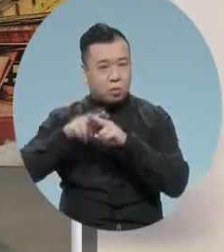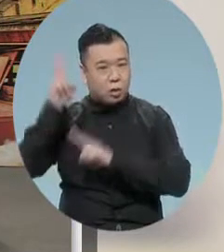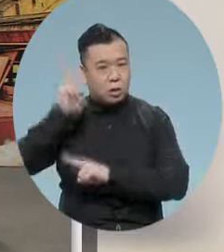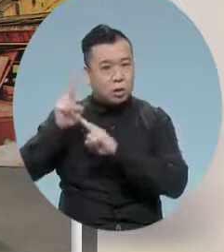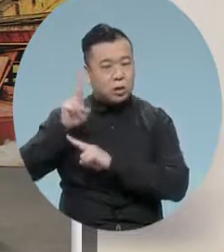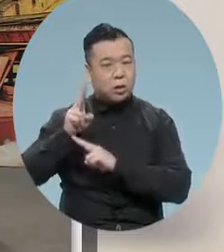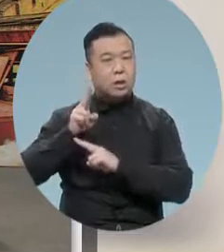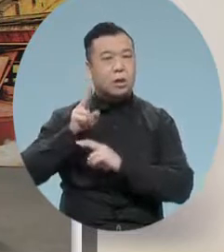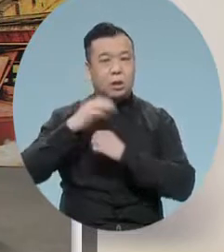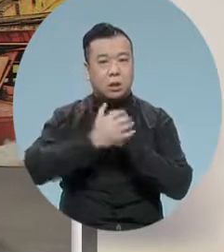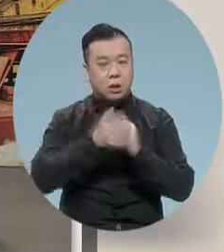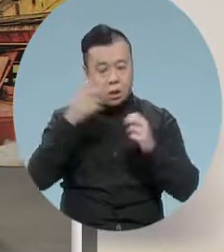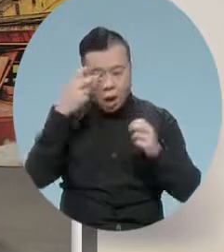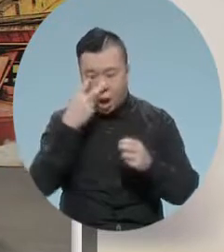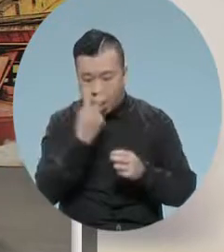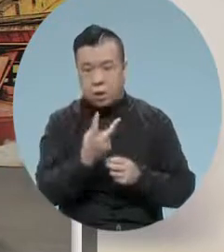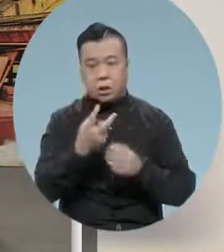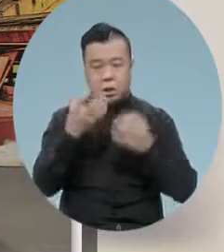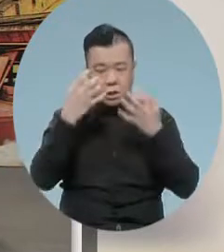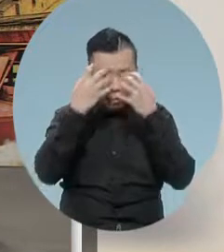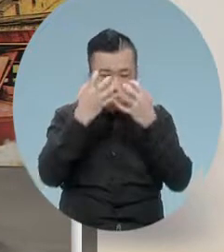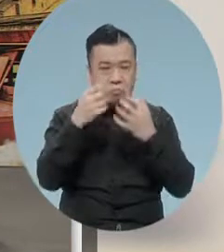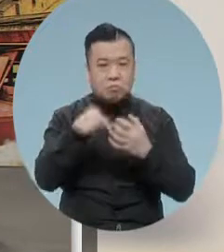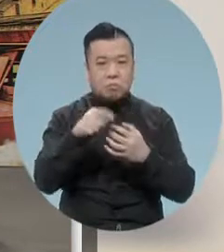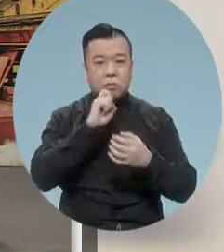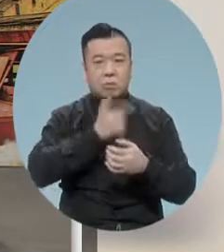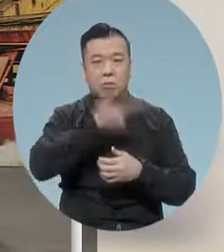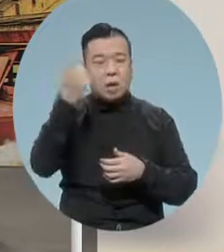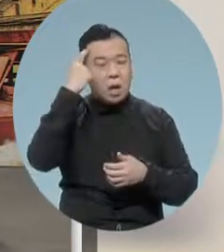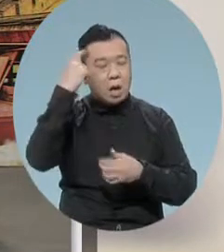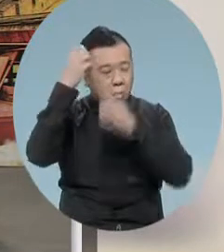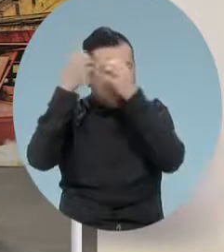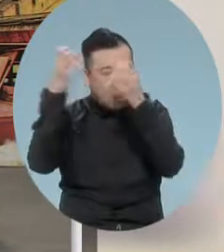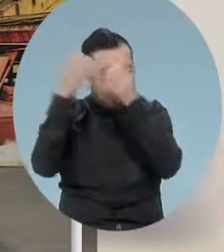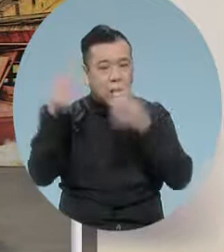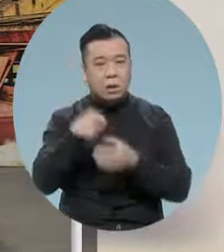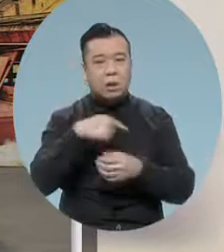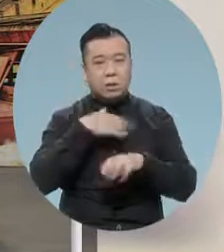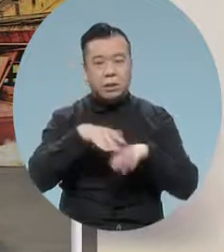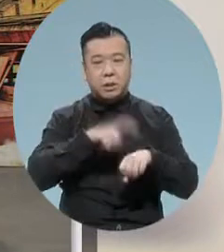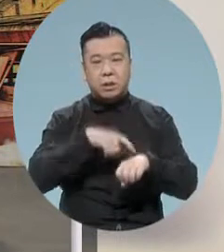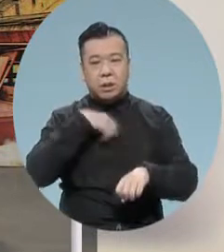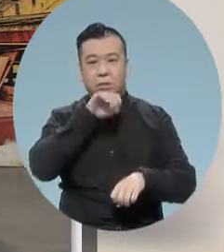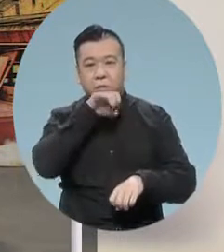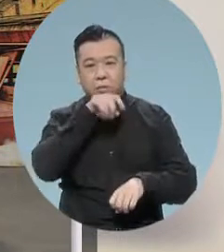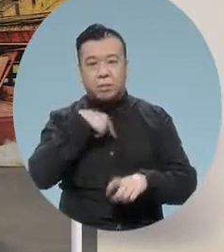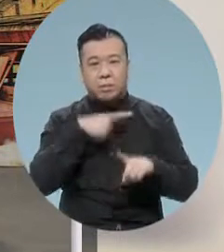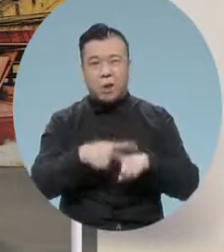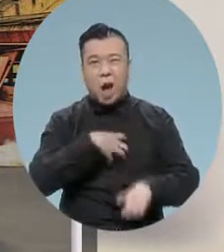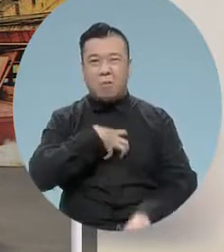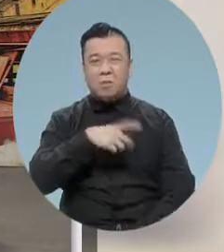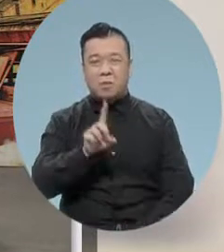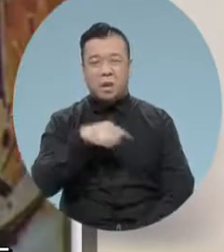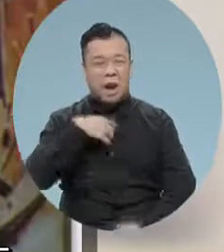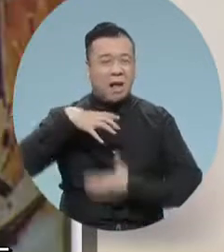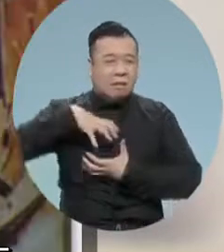史、世界觀很多東西，很多太多知識。我在他面前講嘢咧，我揀感覺到好